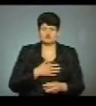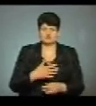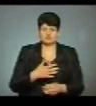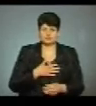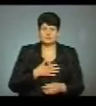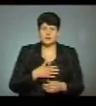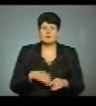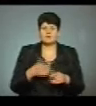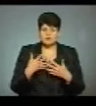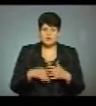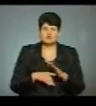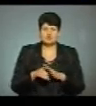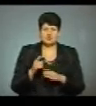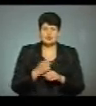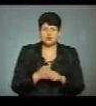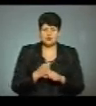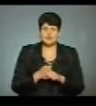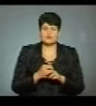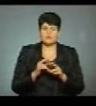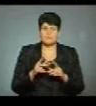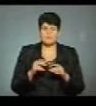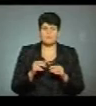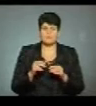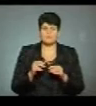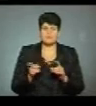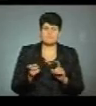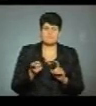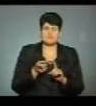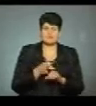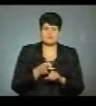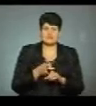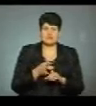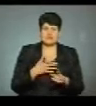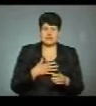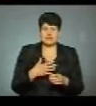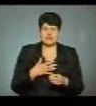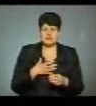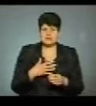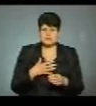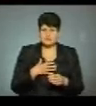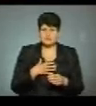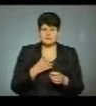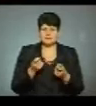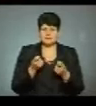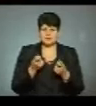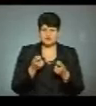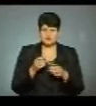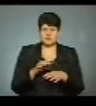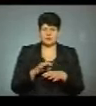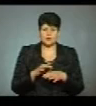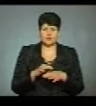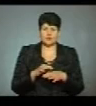вже розпочали такі роботи, як роботи по підведенню кисню. Тобто ми трошки проведемо